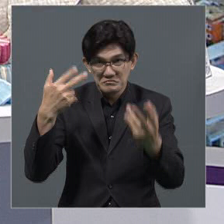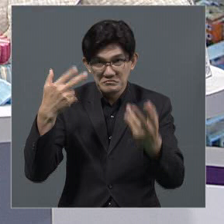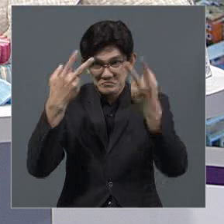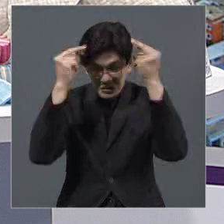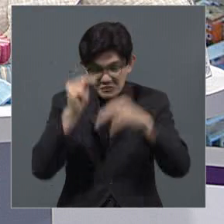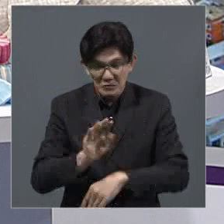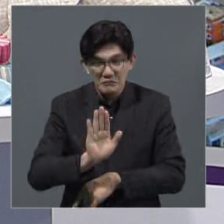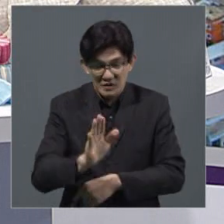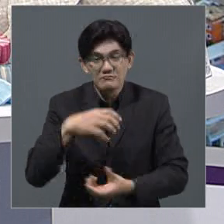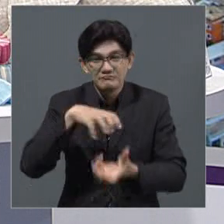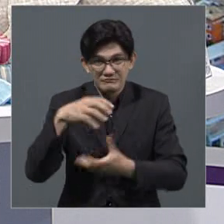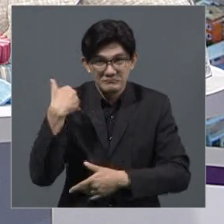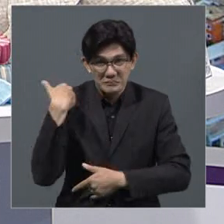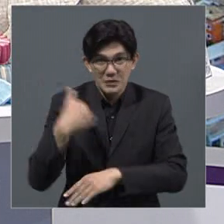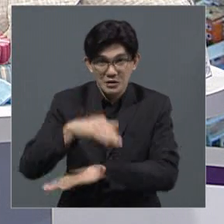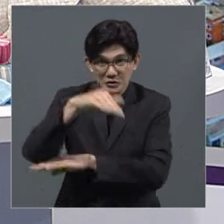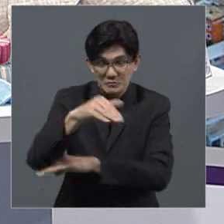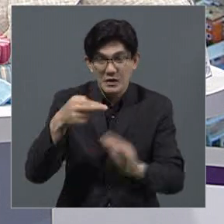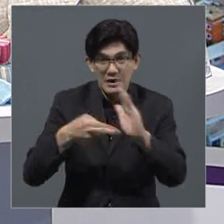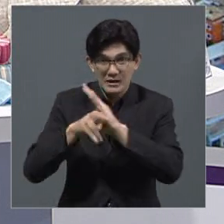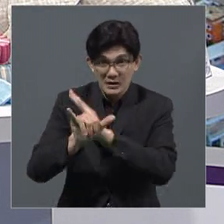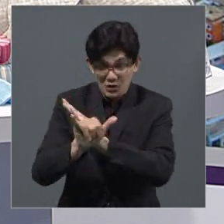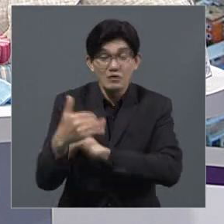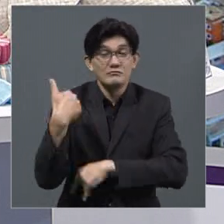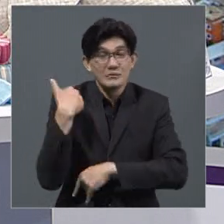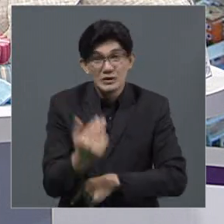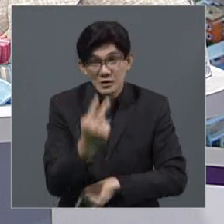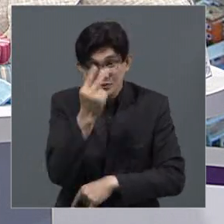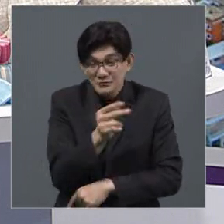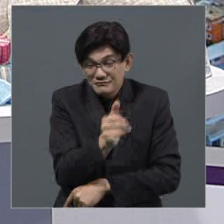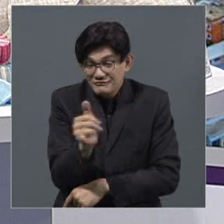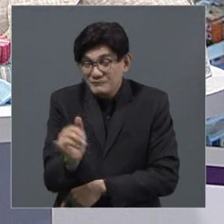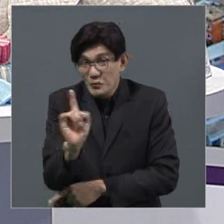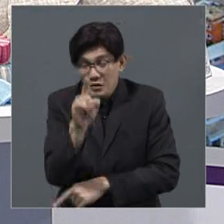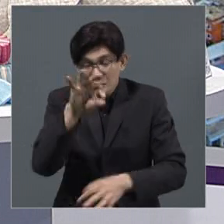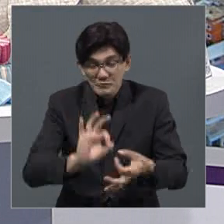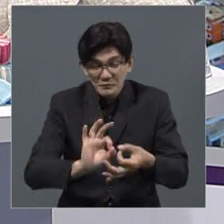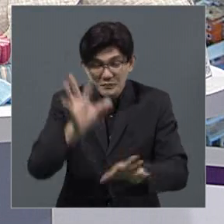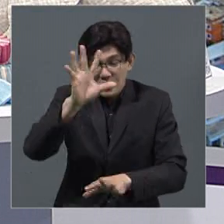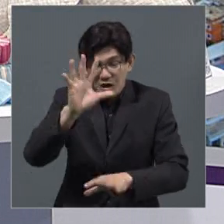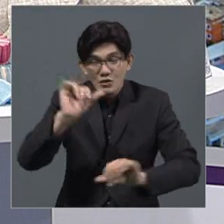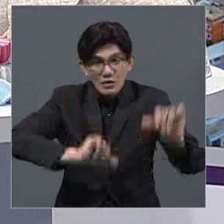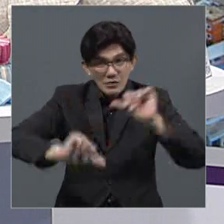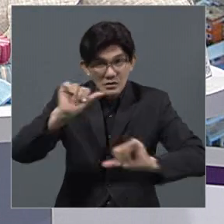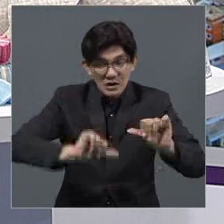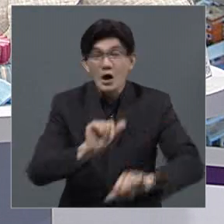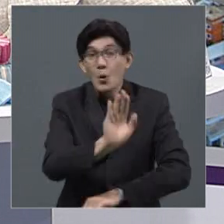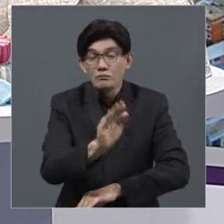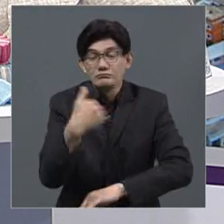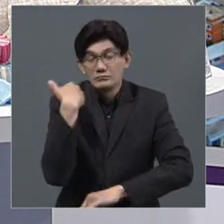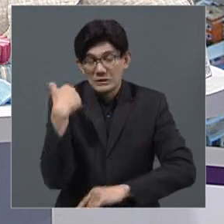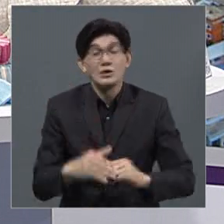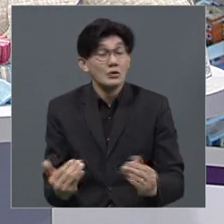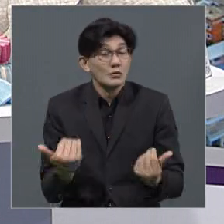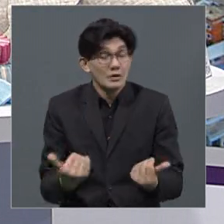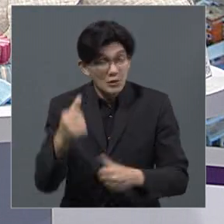แล้วก็ช่วงบ่ายท่านนายกจะลงไปที่จังหวัดระยองเหมือนกันนะฮะ ค่ะไปดูพื้นที่ที่เกิดเพลิงไหม้ที่โรงงานสารเคมีเวนโปรเซสนะคะซึ่งขณะนี้เนี่ยเ